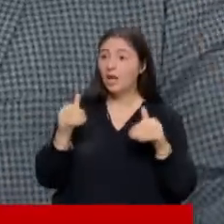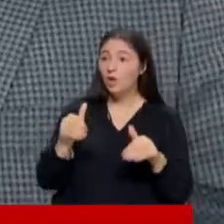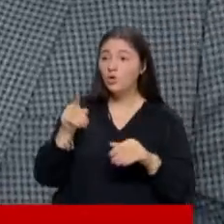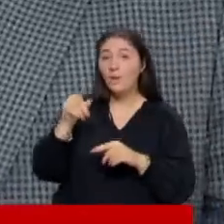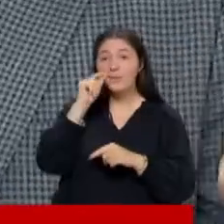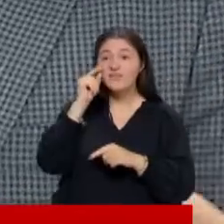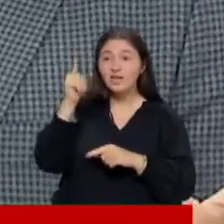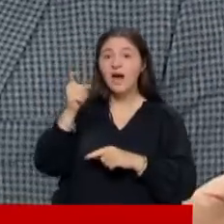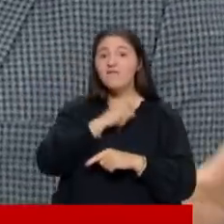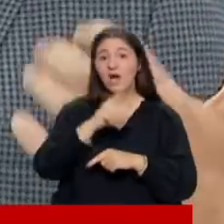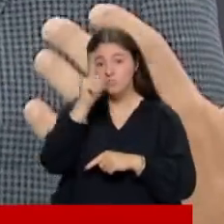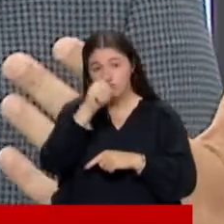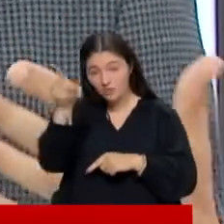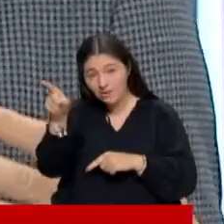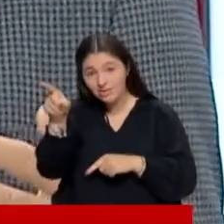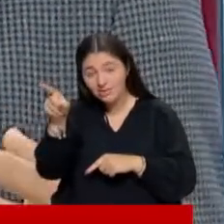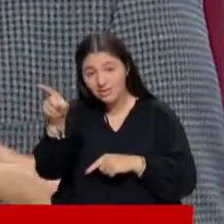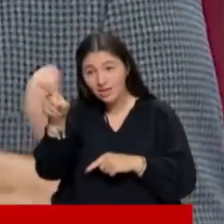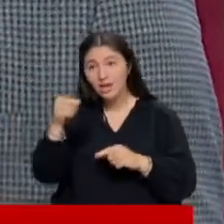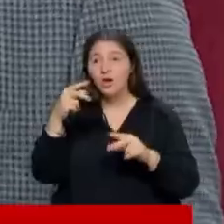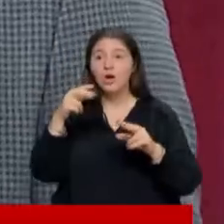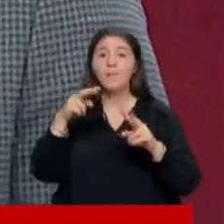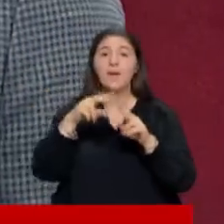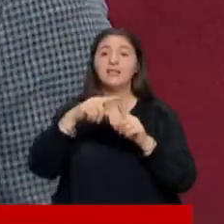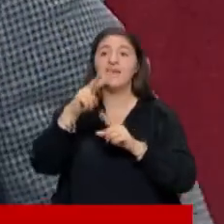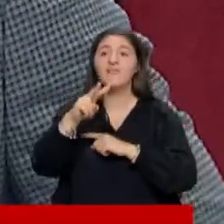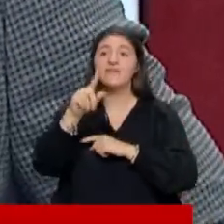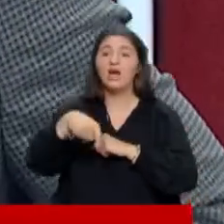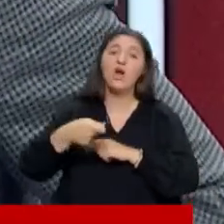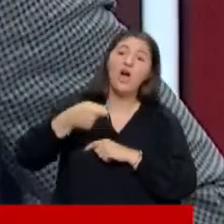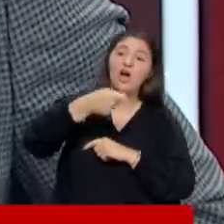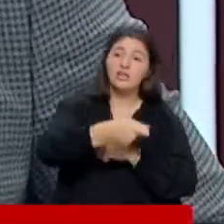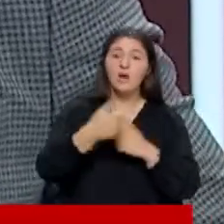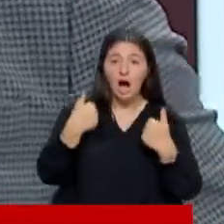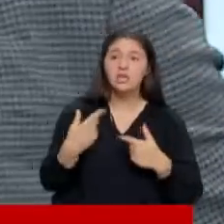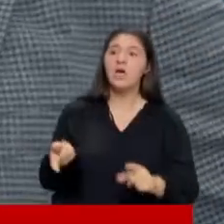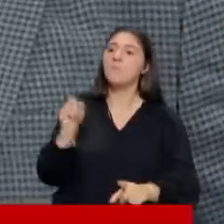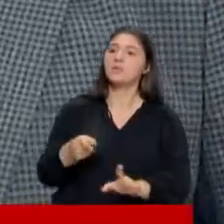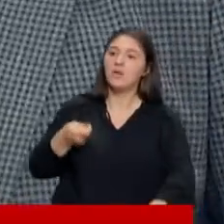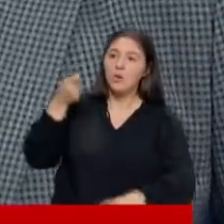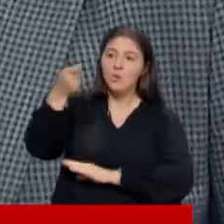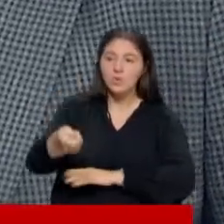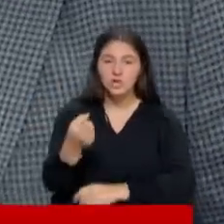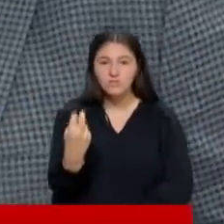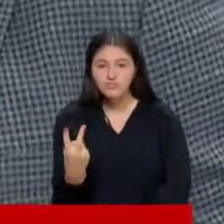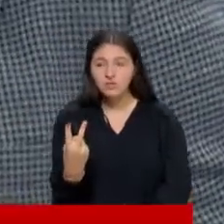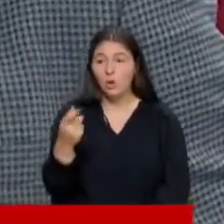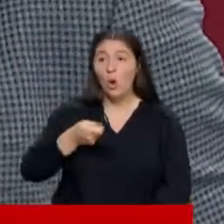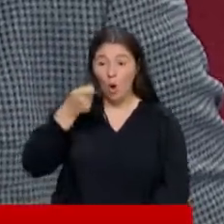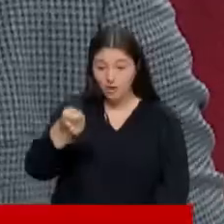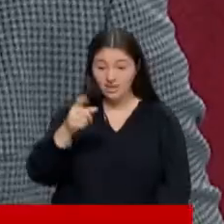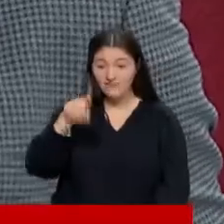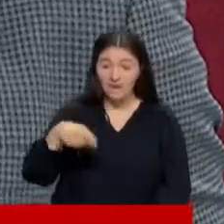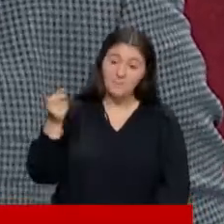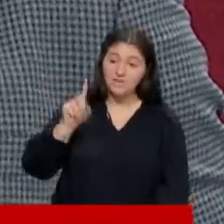o Beyefendinin hataları yüzünden motorlu taşıtlar vergisini Ödediğimiz halde bir daha ödemek zorunda kalıyoruz yani Ödediğimiz